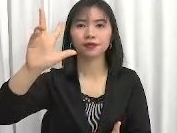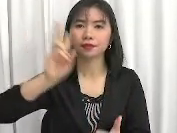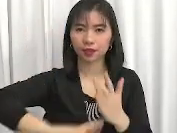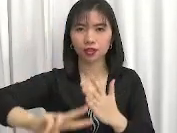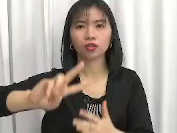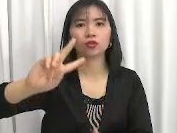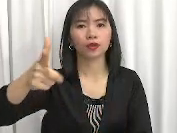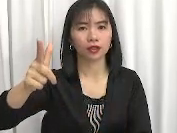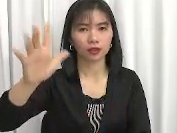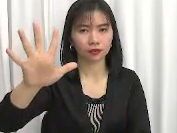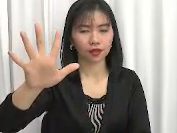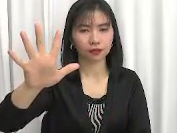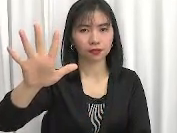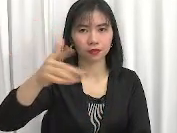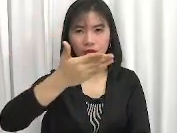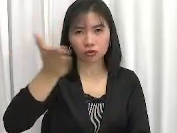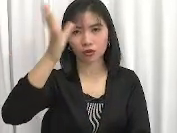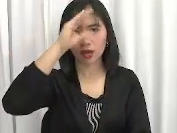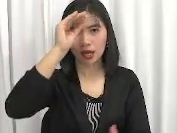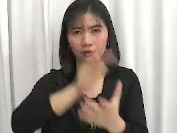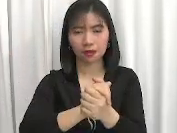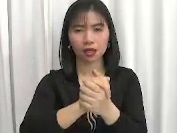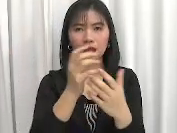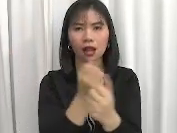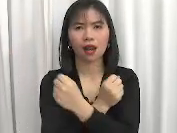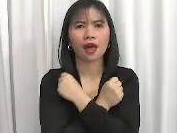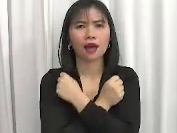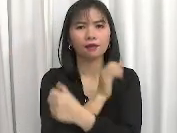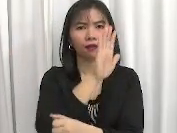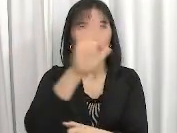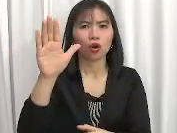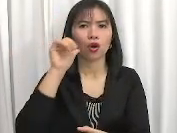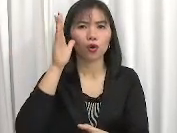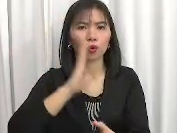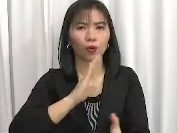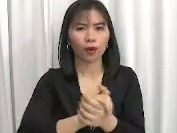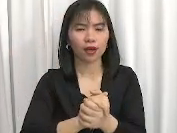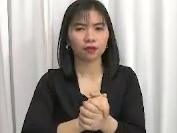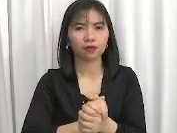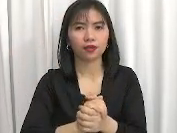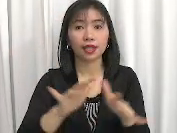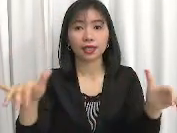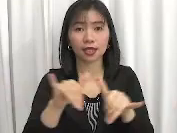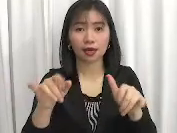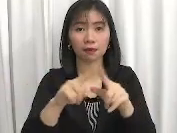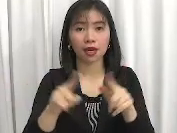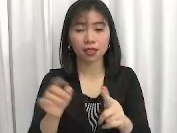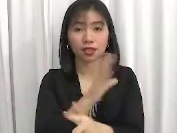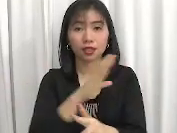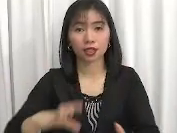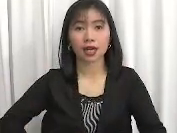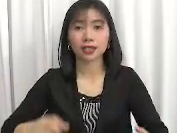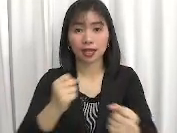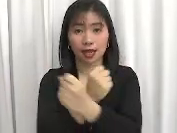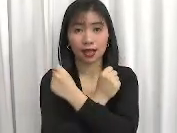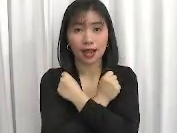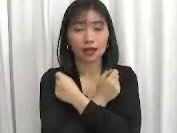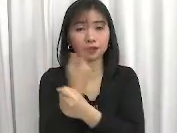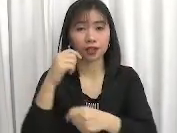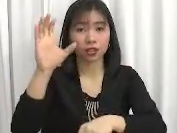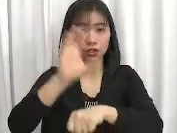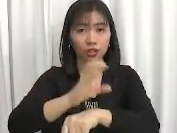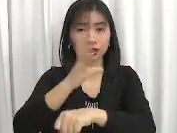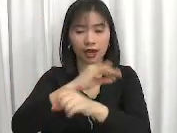dito, husbands, love your wives, even as Christ also loved the church and